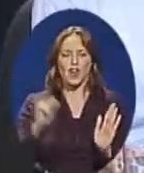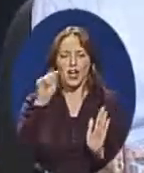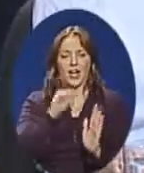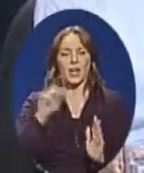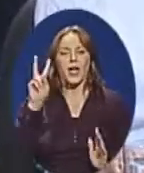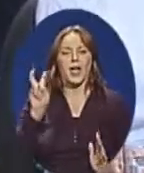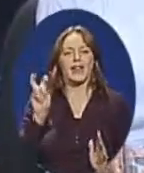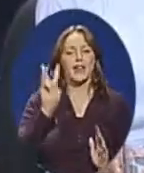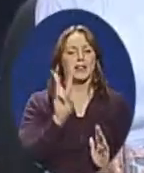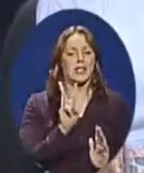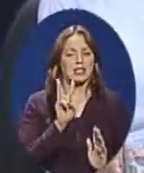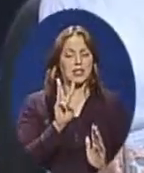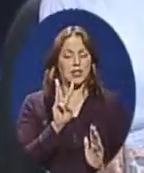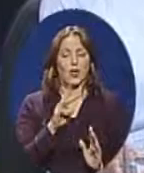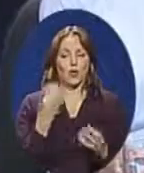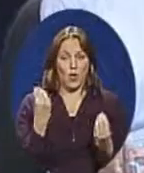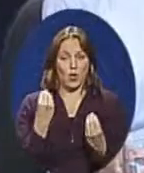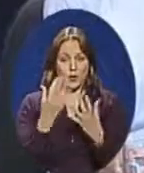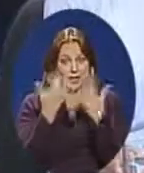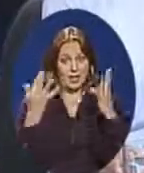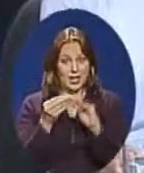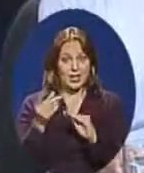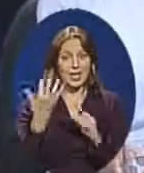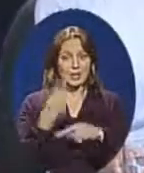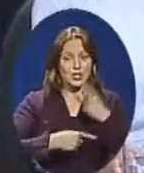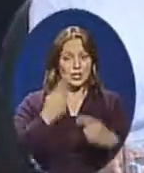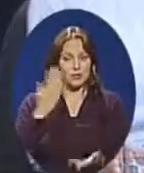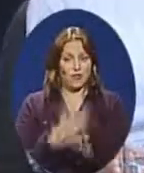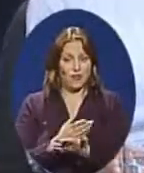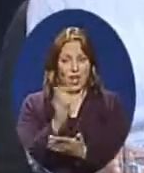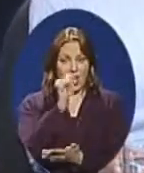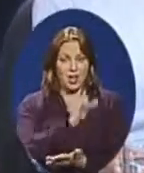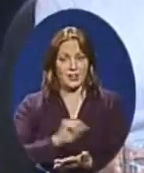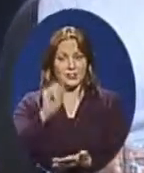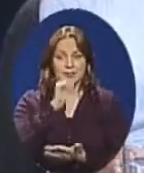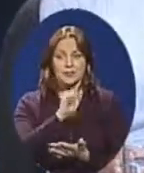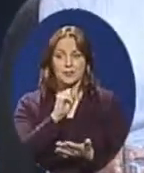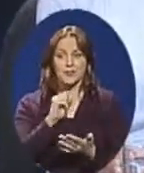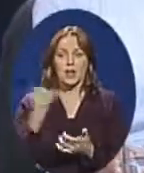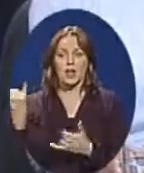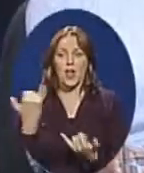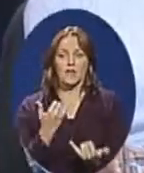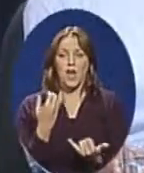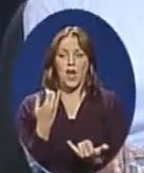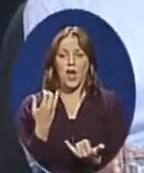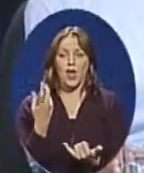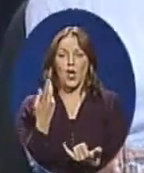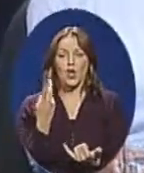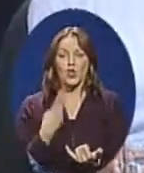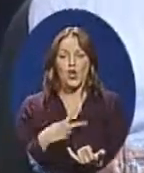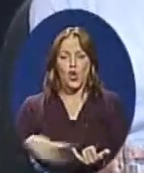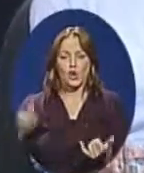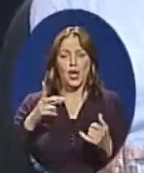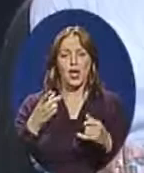עינת צרוף, שתכף נברר איתה כמה שנים עושה את זה, שהביאה, נדמה לי, יותר מכל אדם אחר את